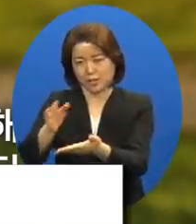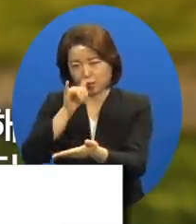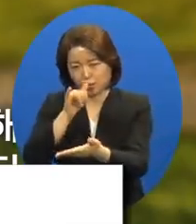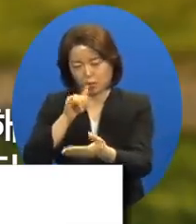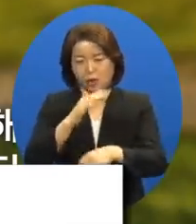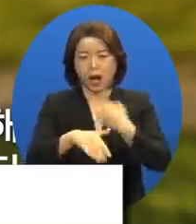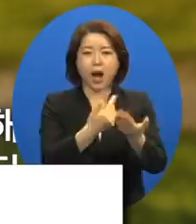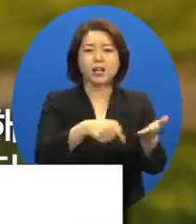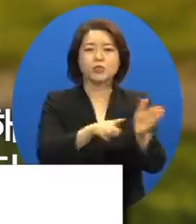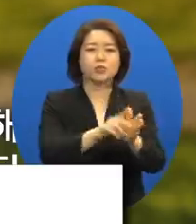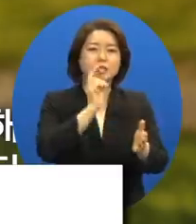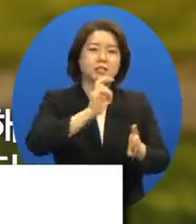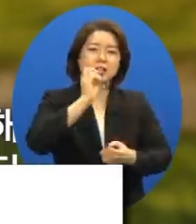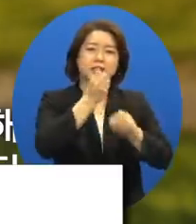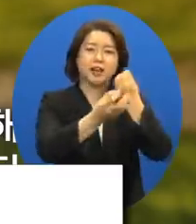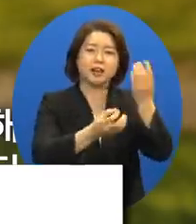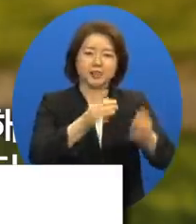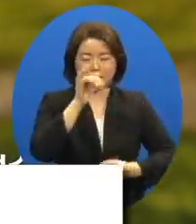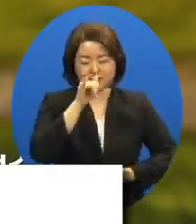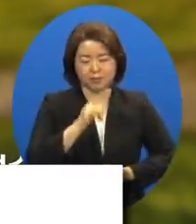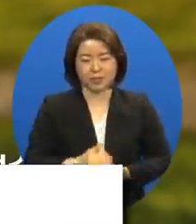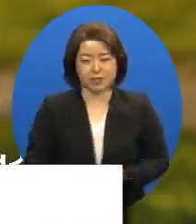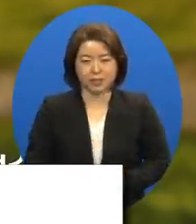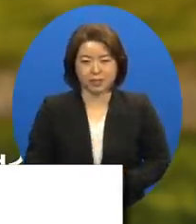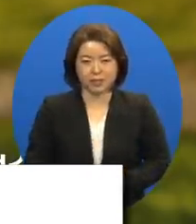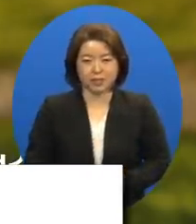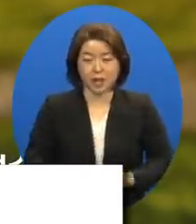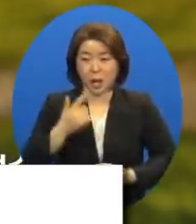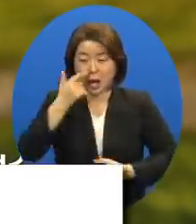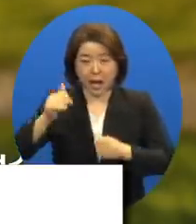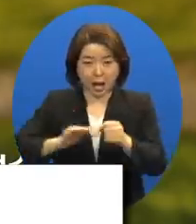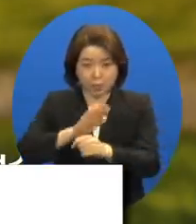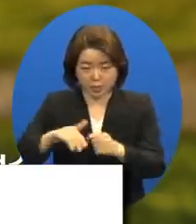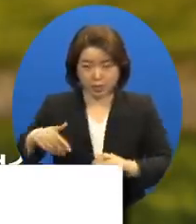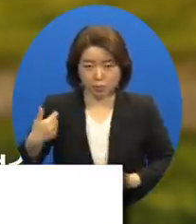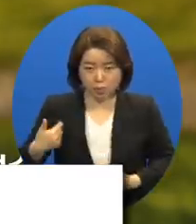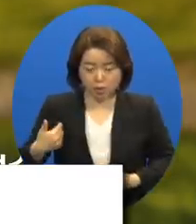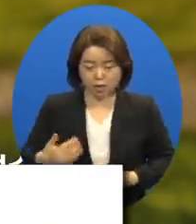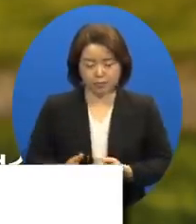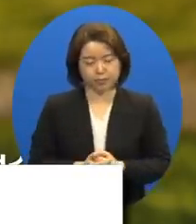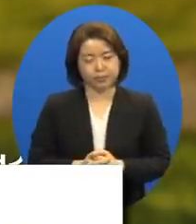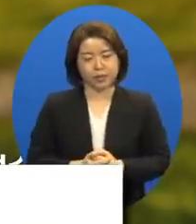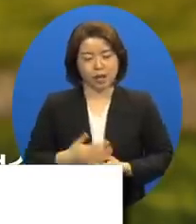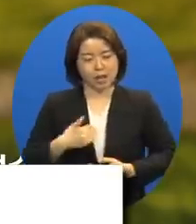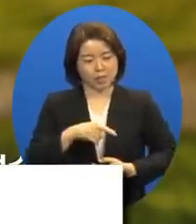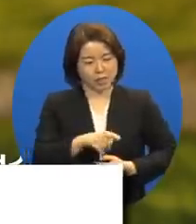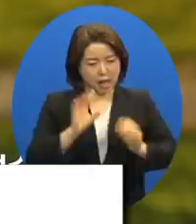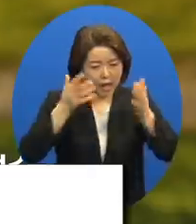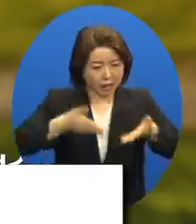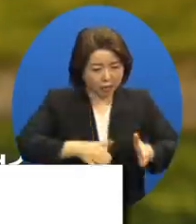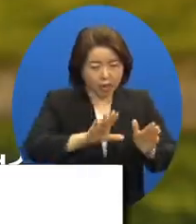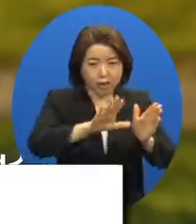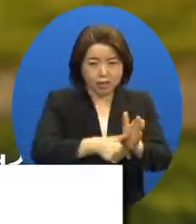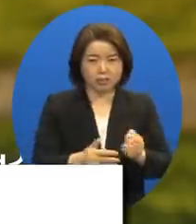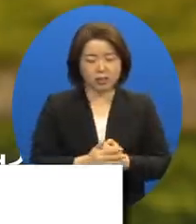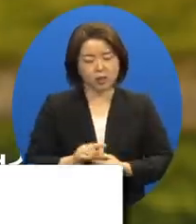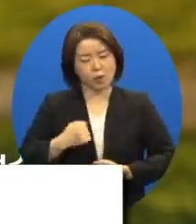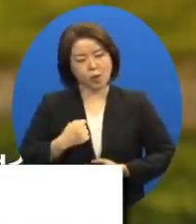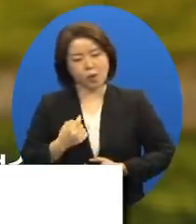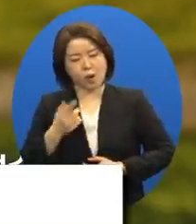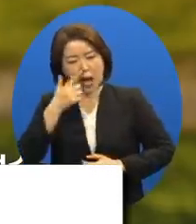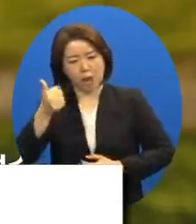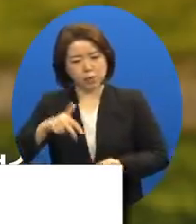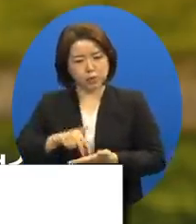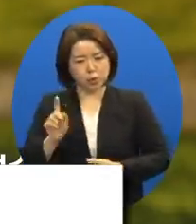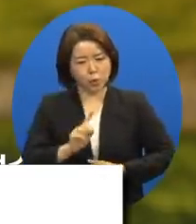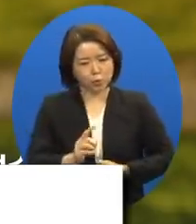위해 찬양을 하게 되었습니다 아버지의 사랑을 몰라 내 아이가 태어났을 때 어떻게 아버지로서 이야기를 해야지